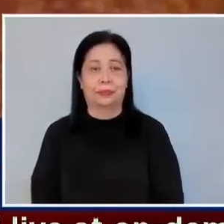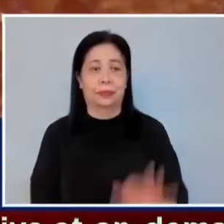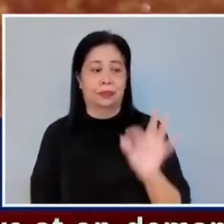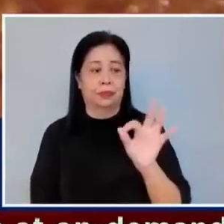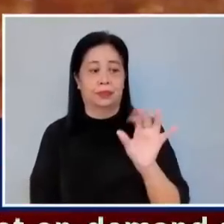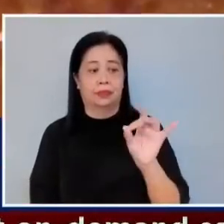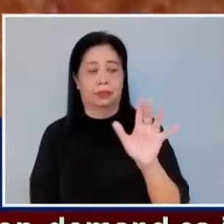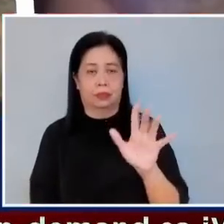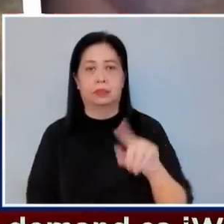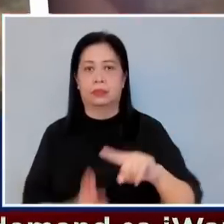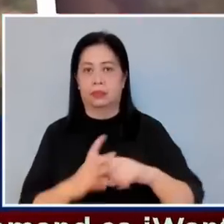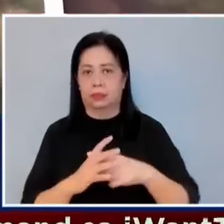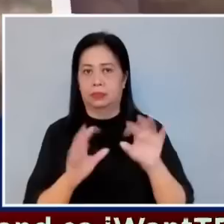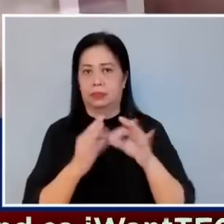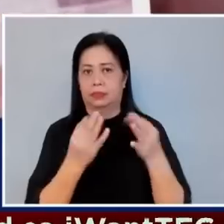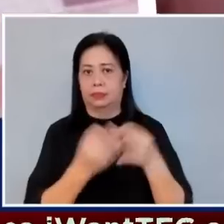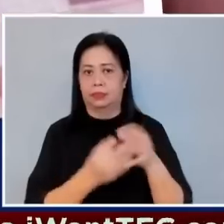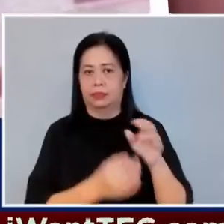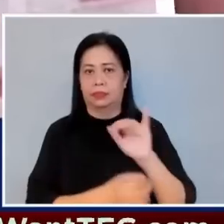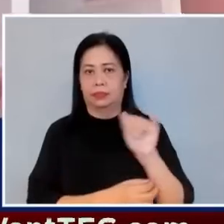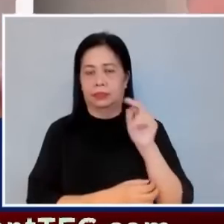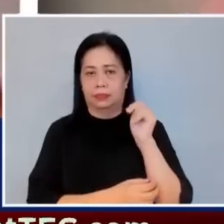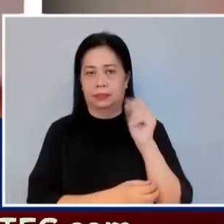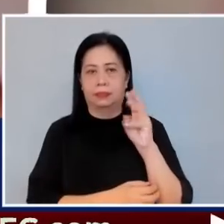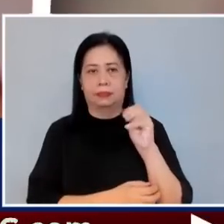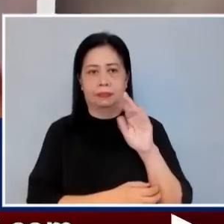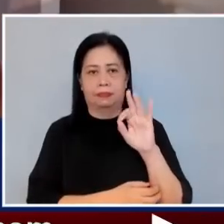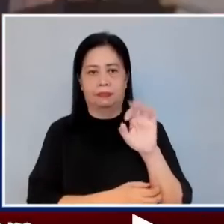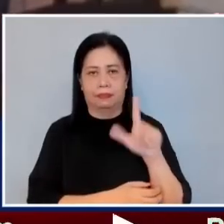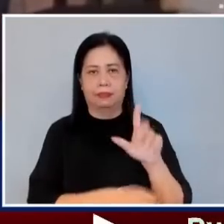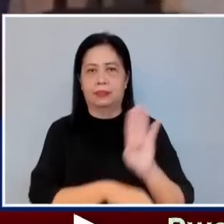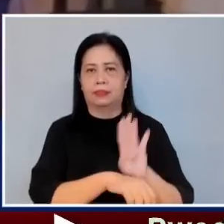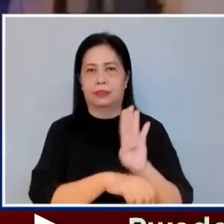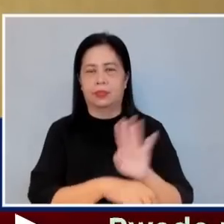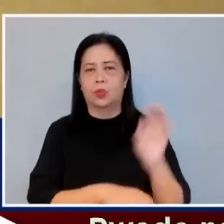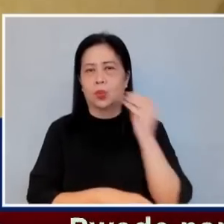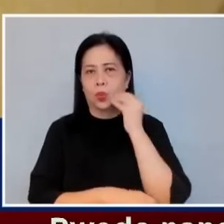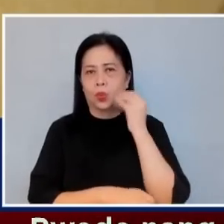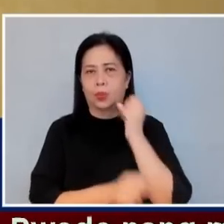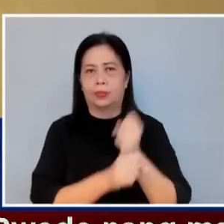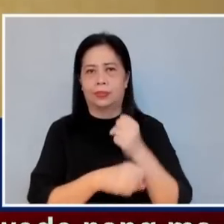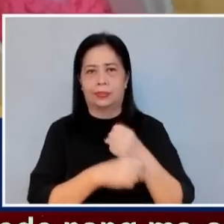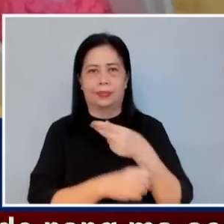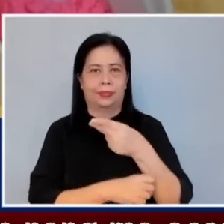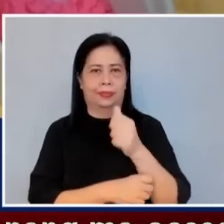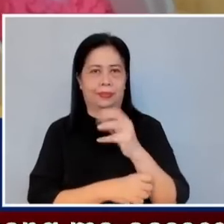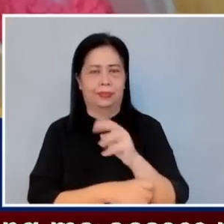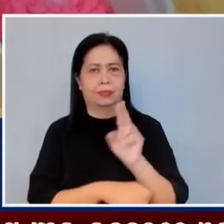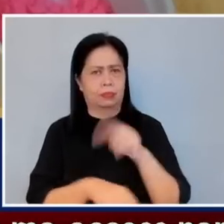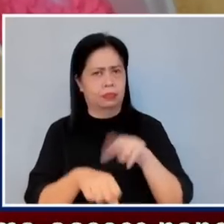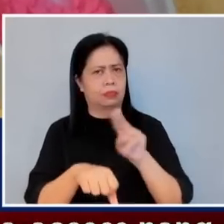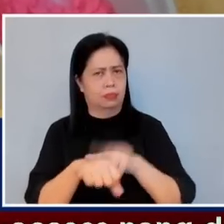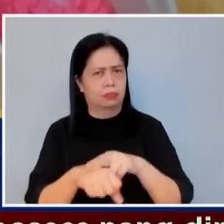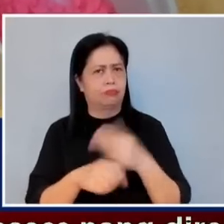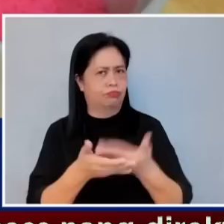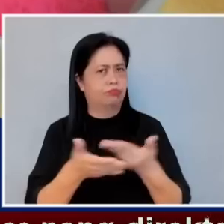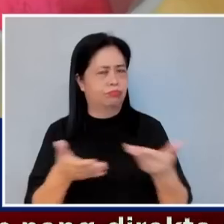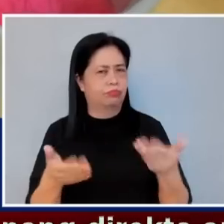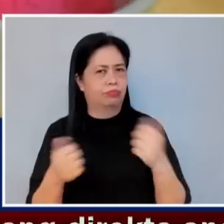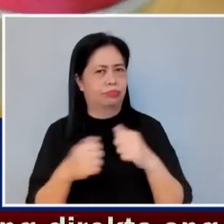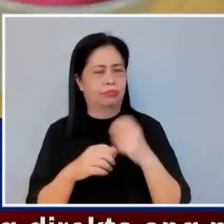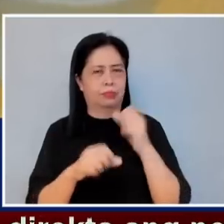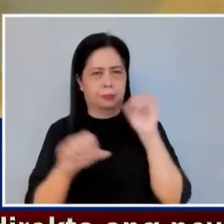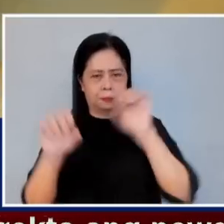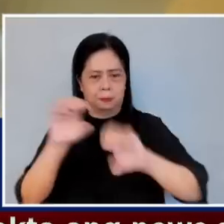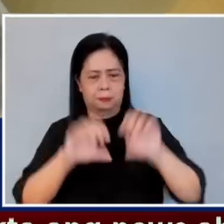1985 nang simula ng pamilya ni John Marfil ang pagninegosyo ng homemade ham. Gamit ang natural na mga sangkap,